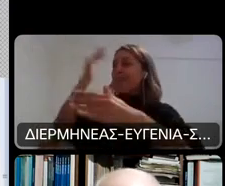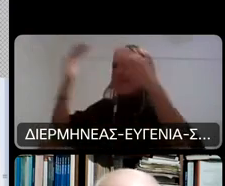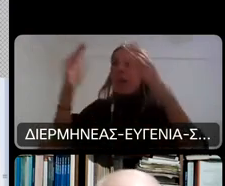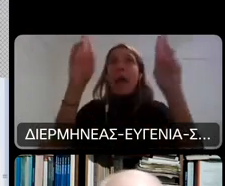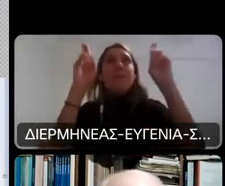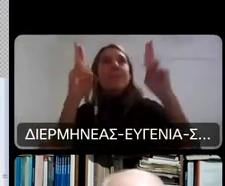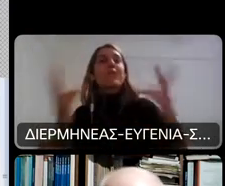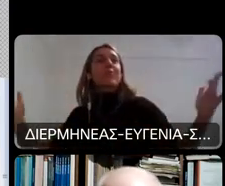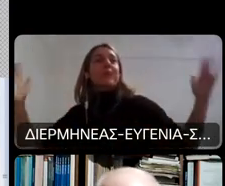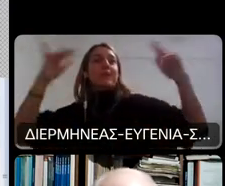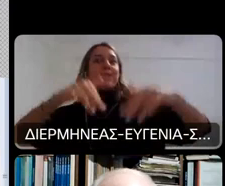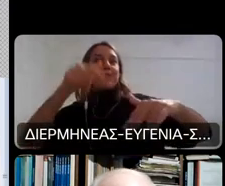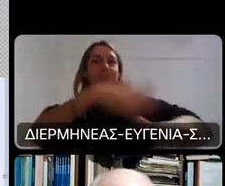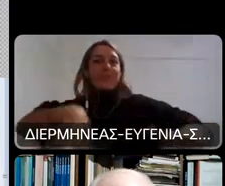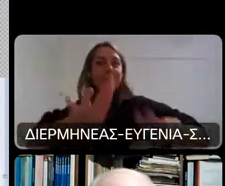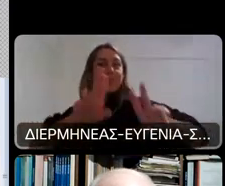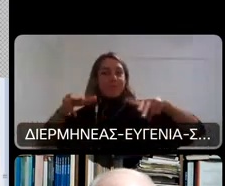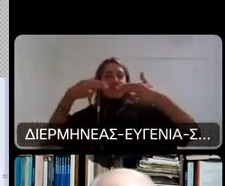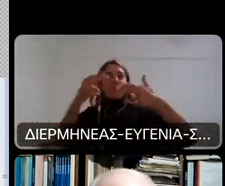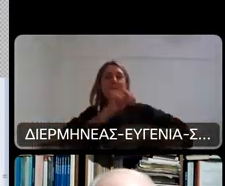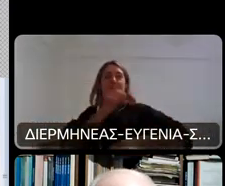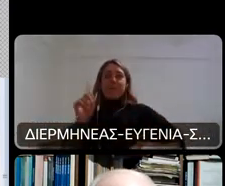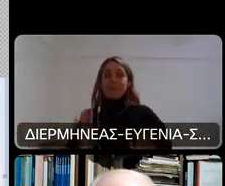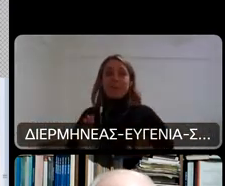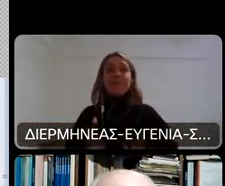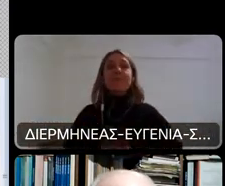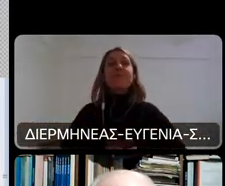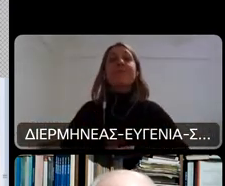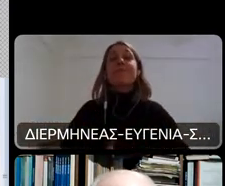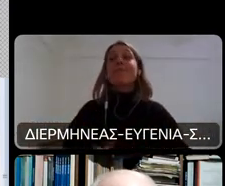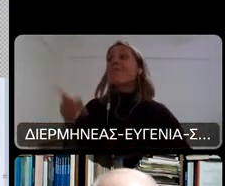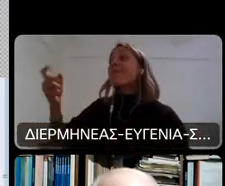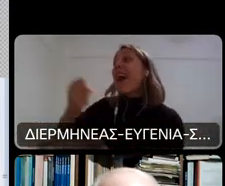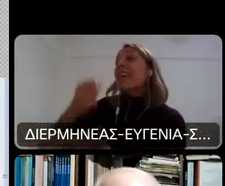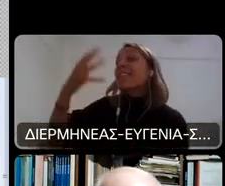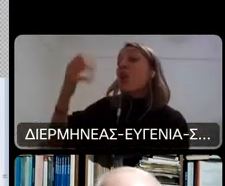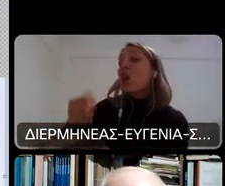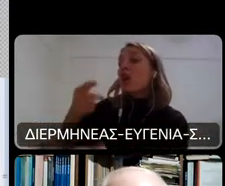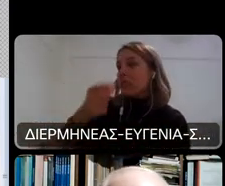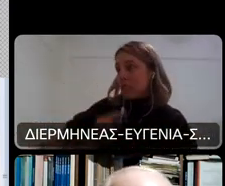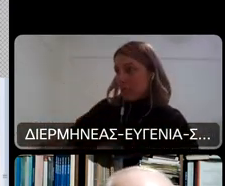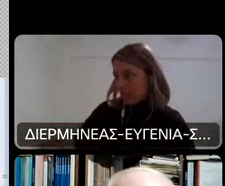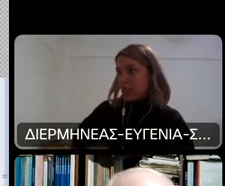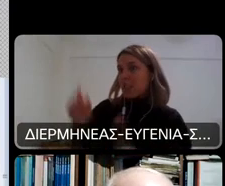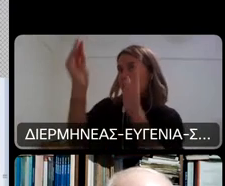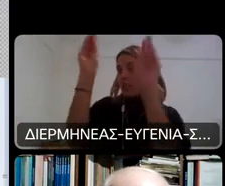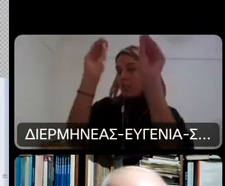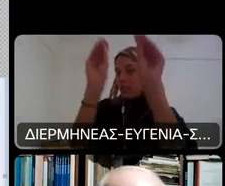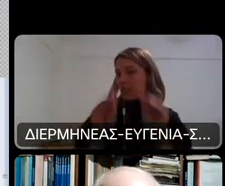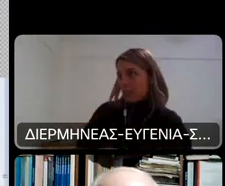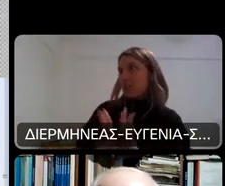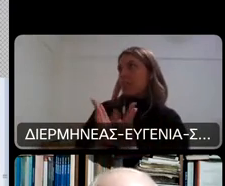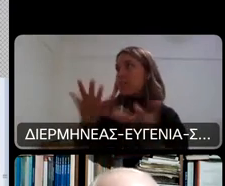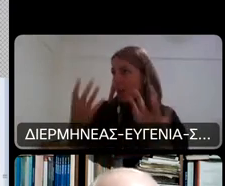θυμίσουμε, να θυμίσουμε το ερωτηματολόγιο, την αξιολόγηση. Να συμπληρωθεί το